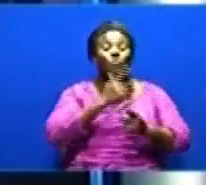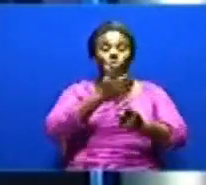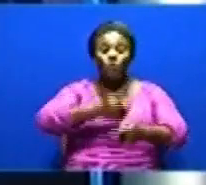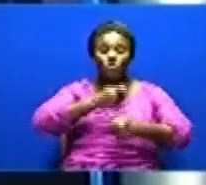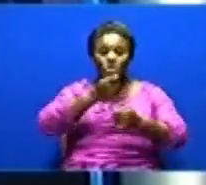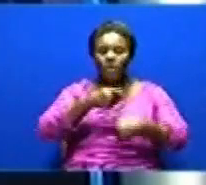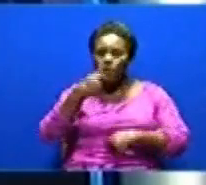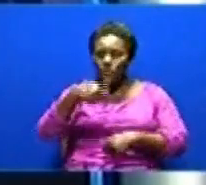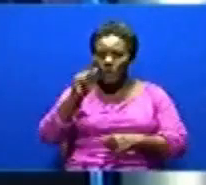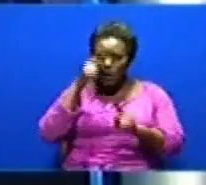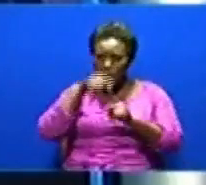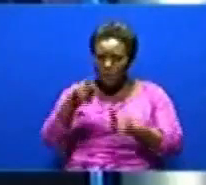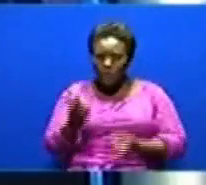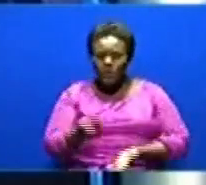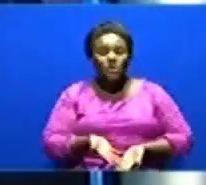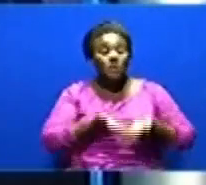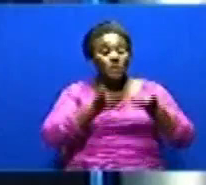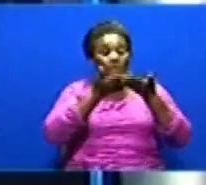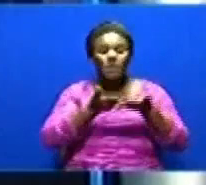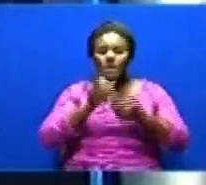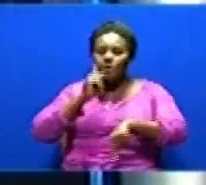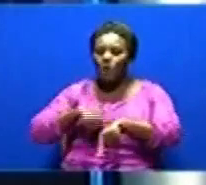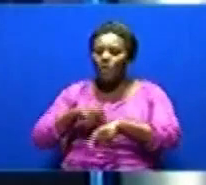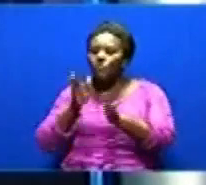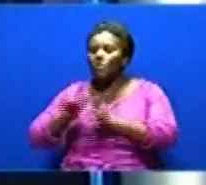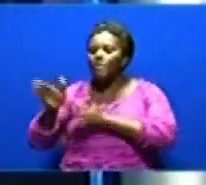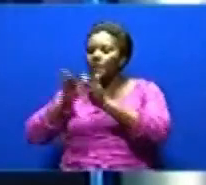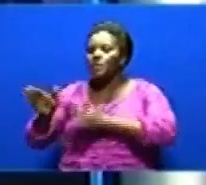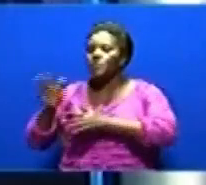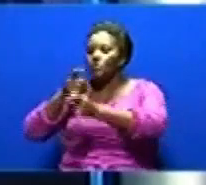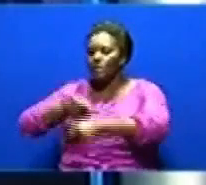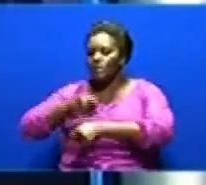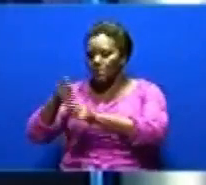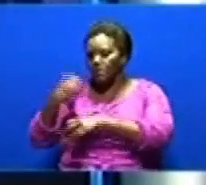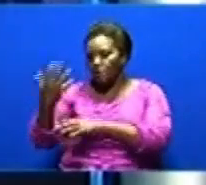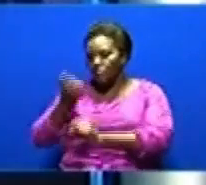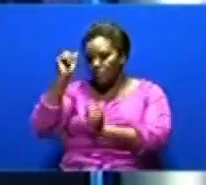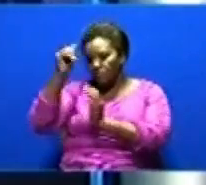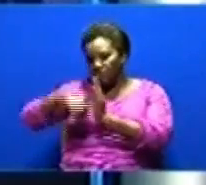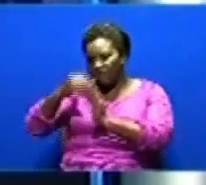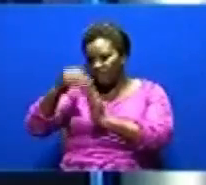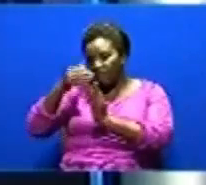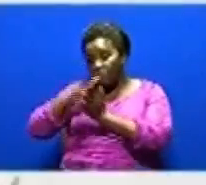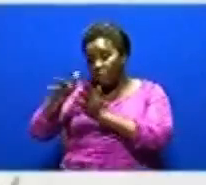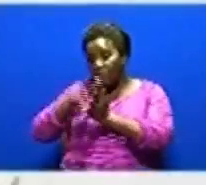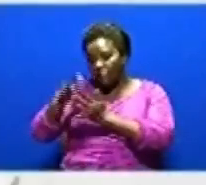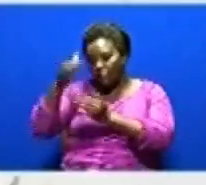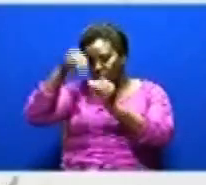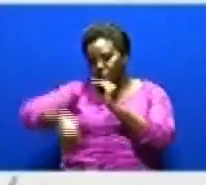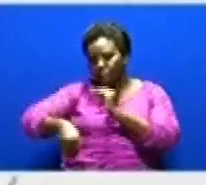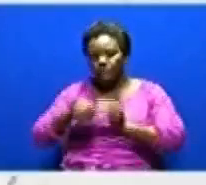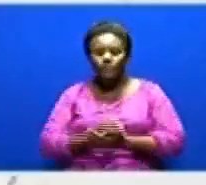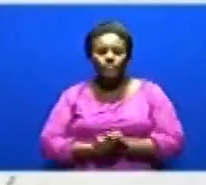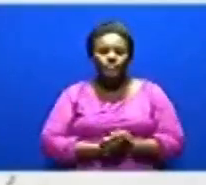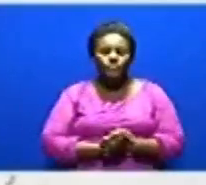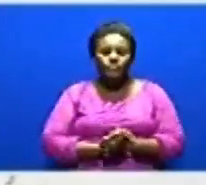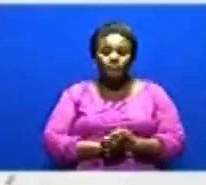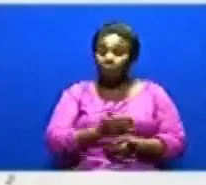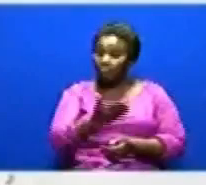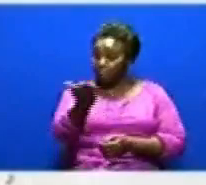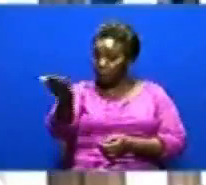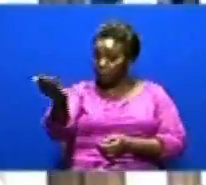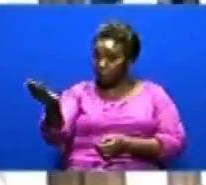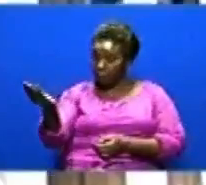msimu mpya wa kilimo. Mwandishi wetu Martina Gulumbi ameandaa taarifa ifuatayo. Hawa ni baadhi ya viongozi wa vyama